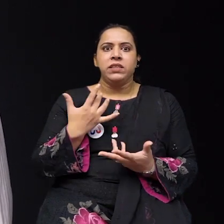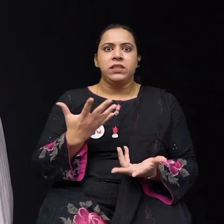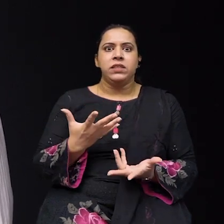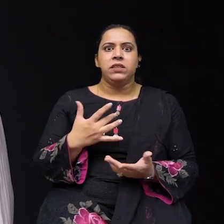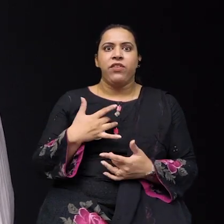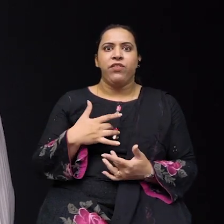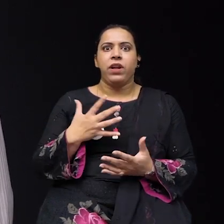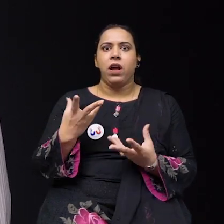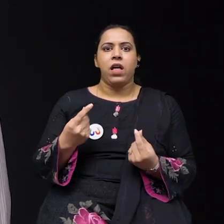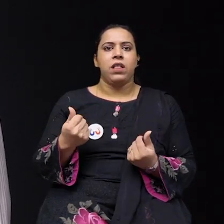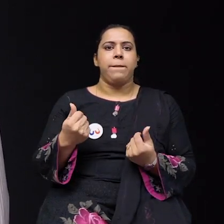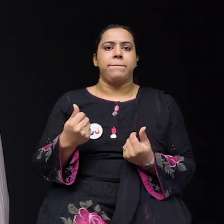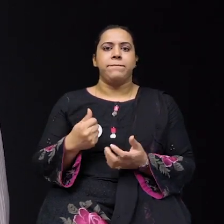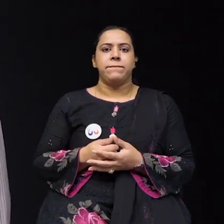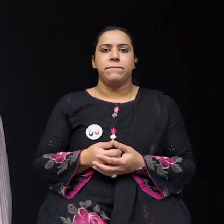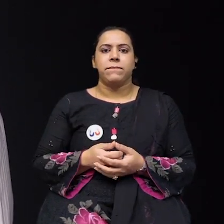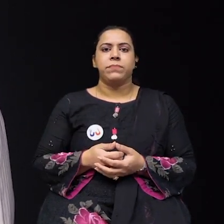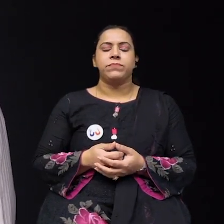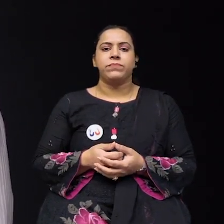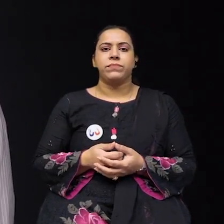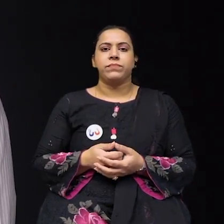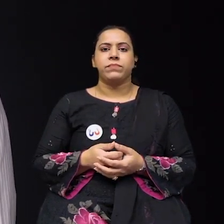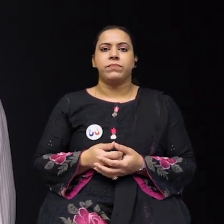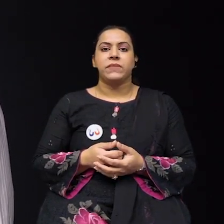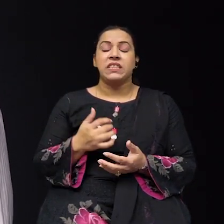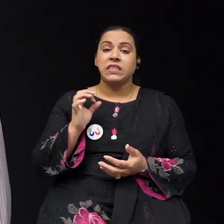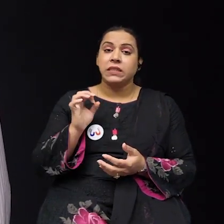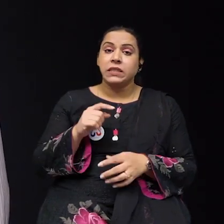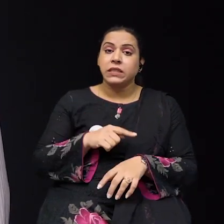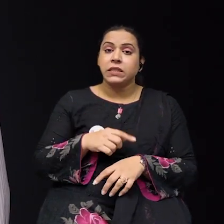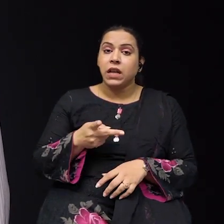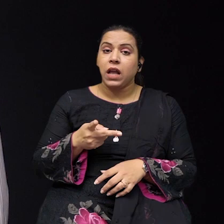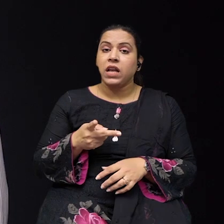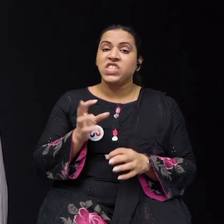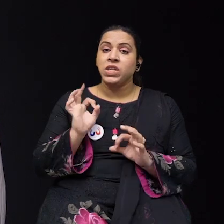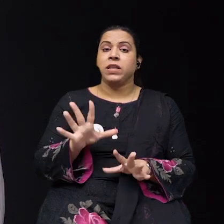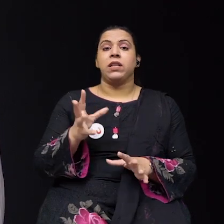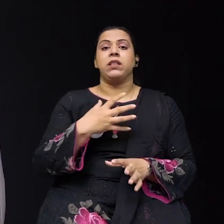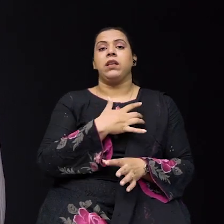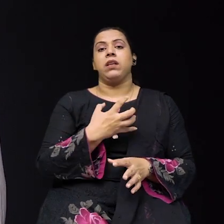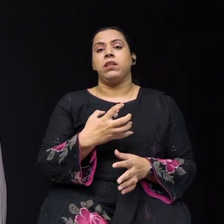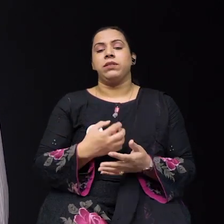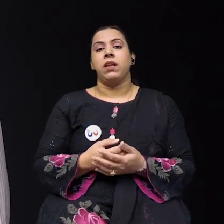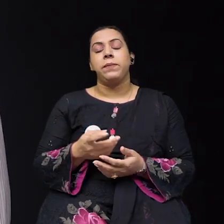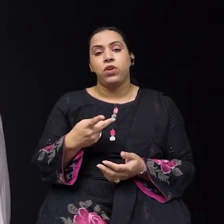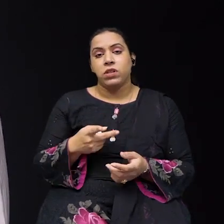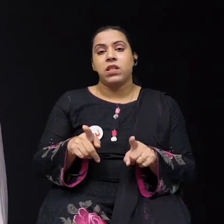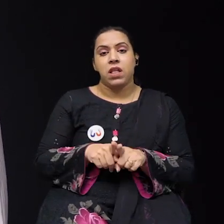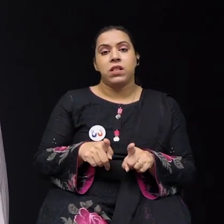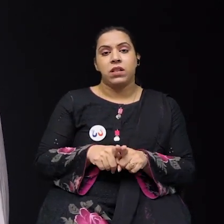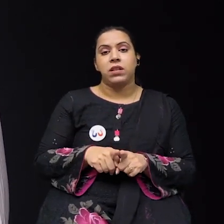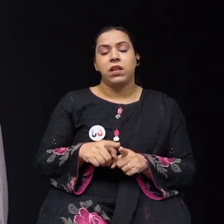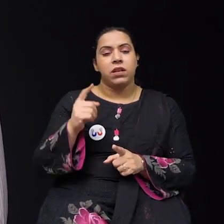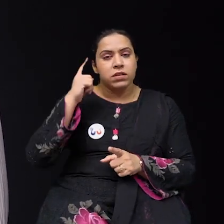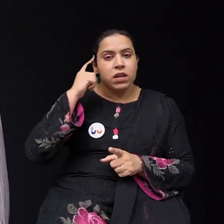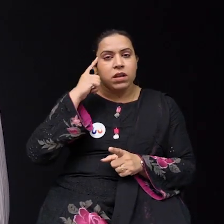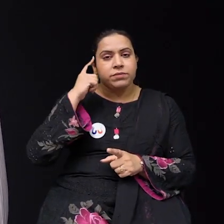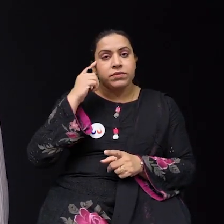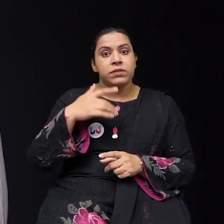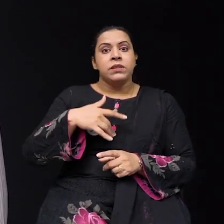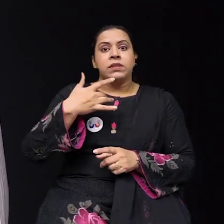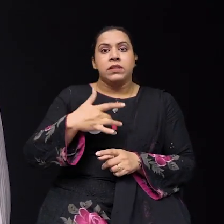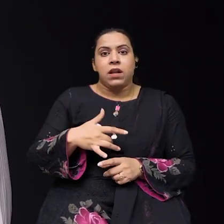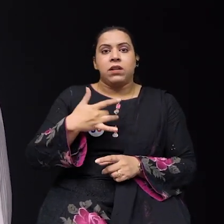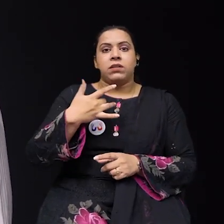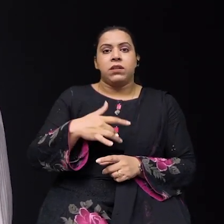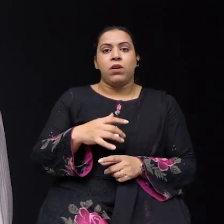اب سب کچھ ختم ہونے والا ہے. سو یہ اس قسم کی شدید درد ہے. پھر اس کے ساتھ ساتھ آپ کو ہو سکتا ہے کہ سانس